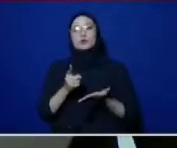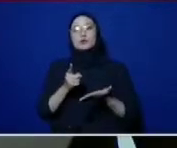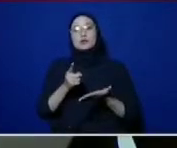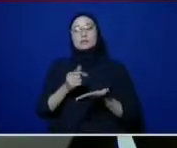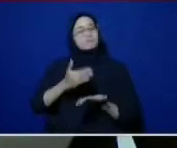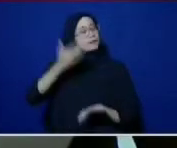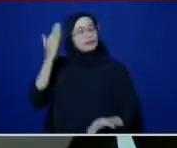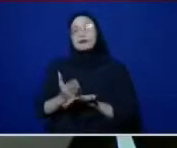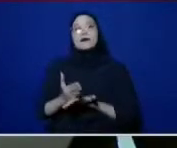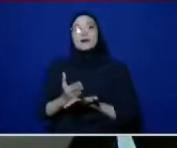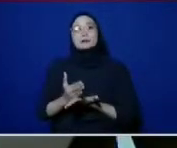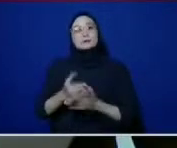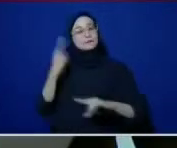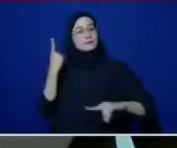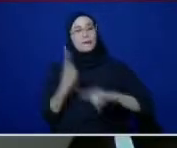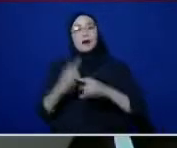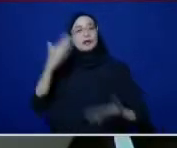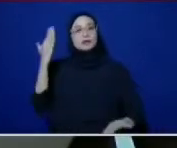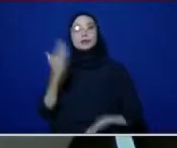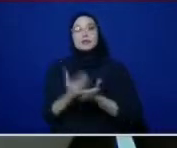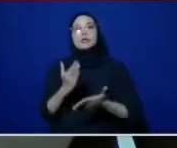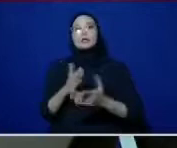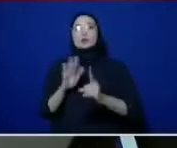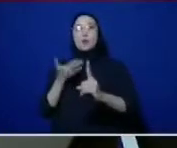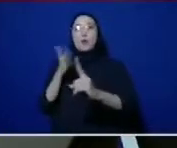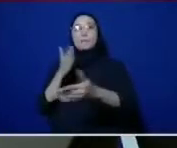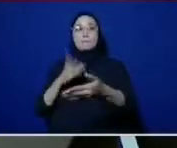galak lagi untuk mengejar pelanggar-pelanggar